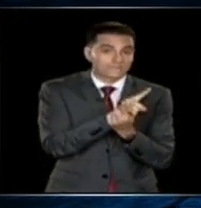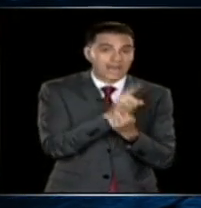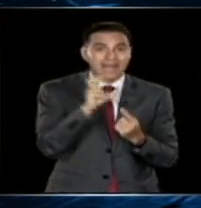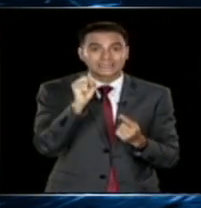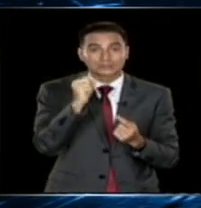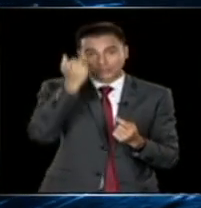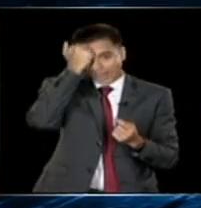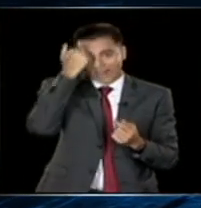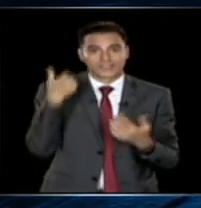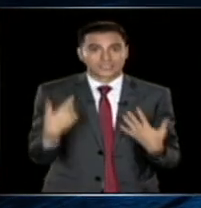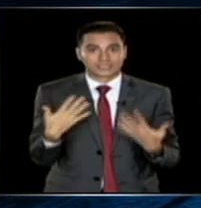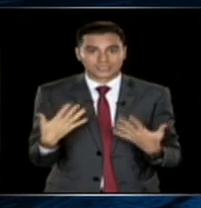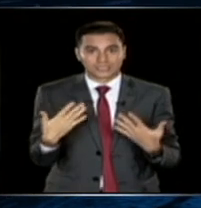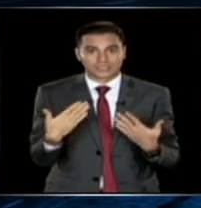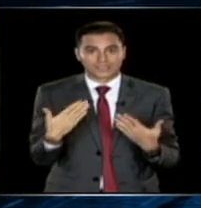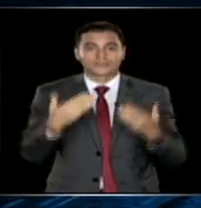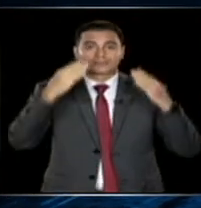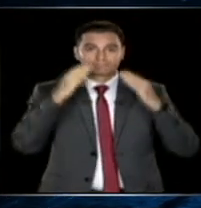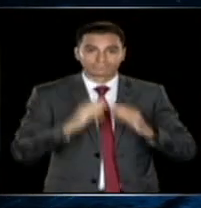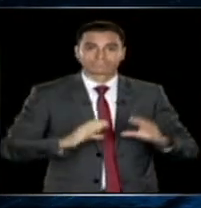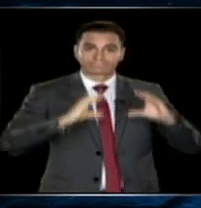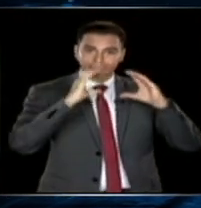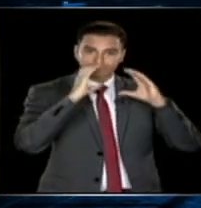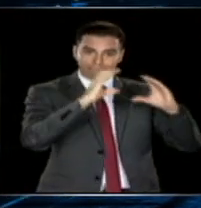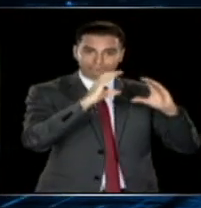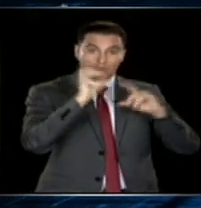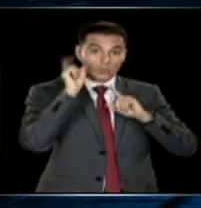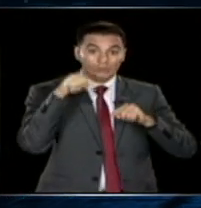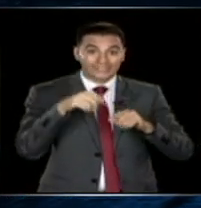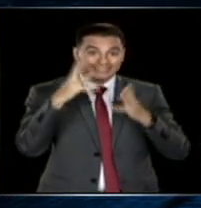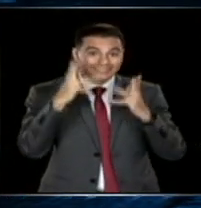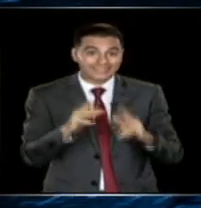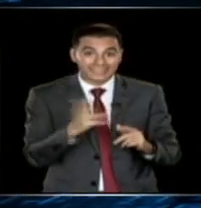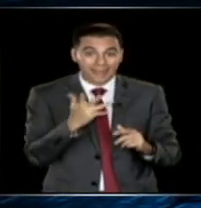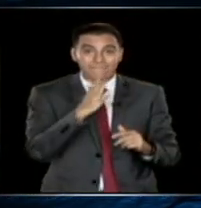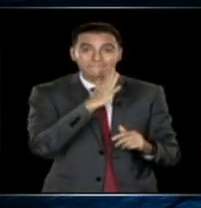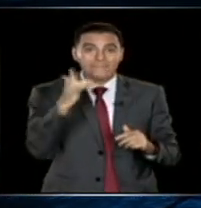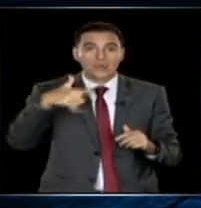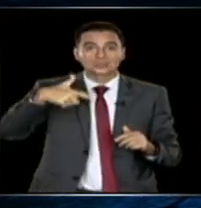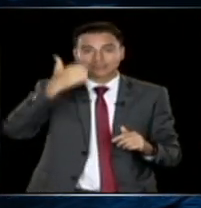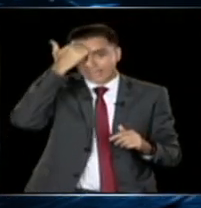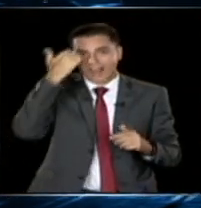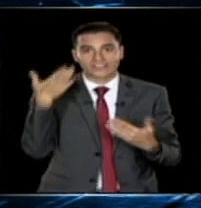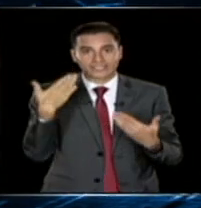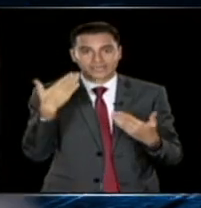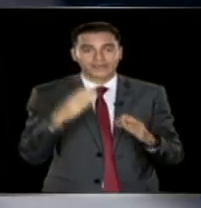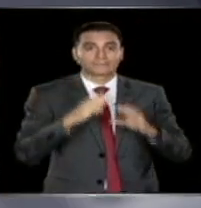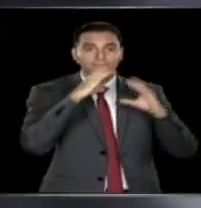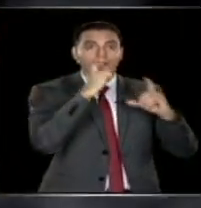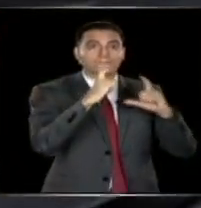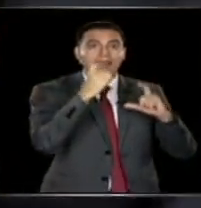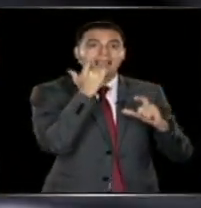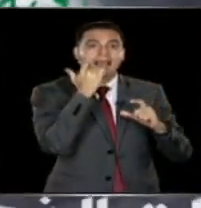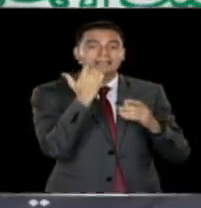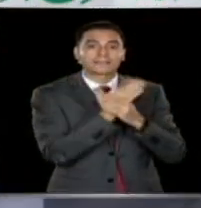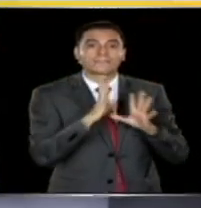جنيه بما يساوي 25,000 جنيه، ويبقى الرصيد لحد دلوقتي 160,000 جنيه في خزنة البنك